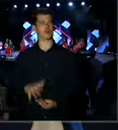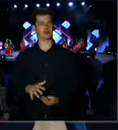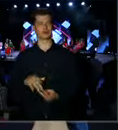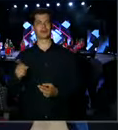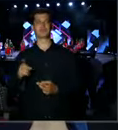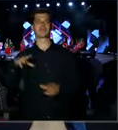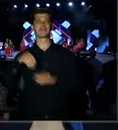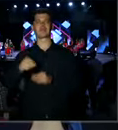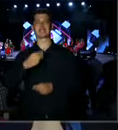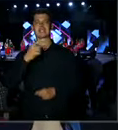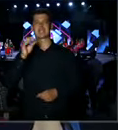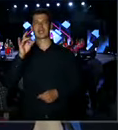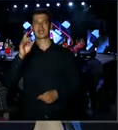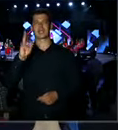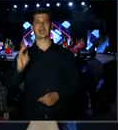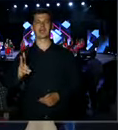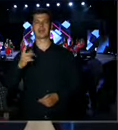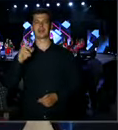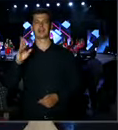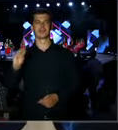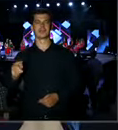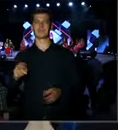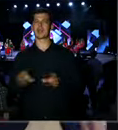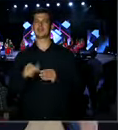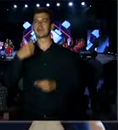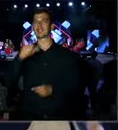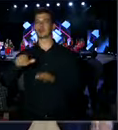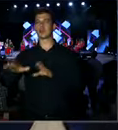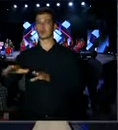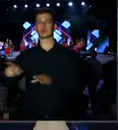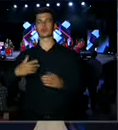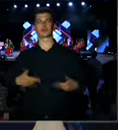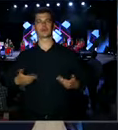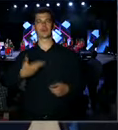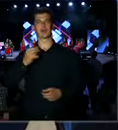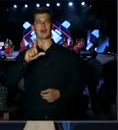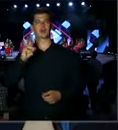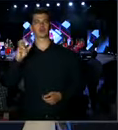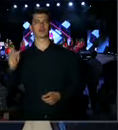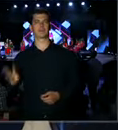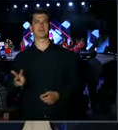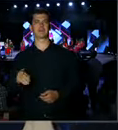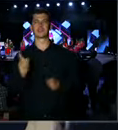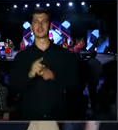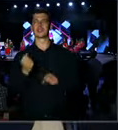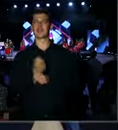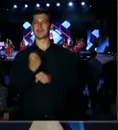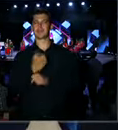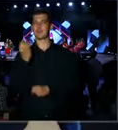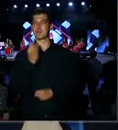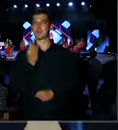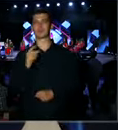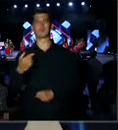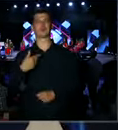od Skydive Warszawa, tygodniowy pobyt z osobą towarzyszącą od uzdrowisko na Łęczów. Uzdrowisko Kamień Pomorski